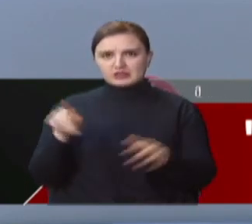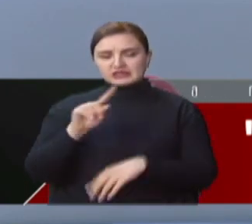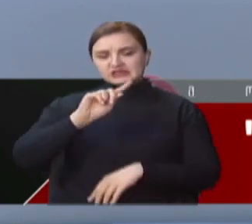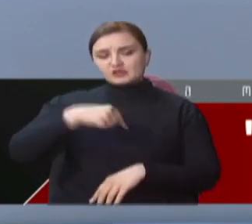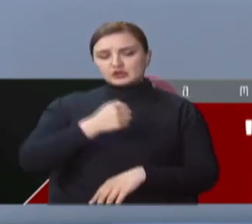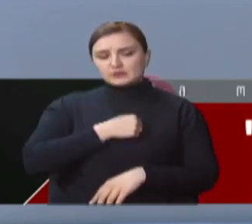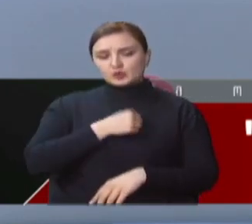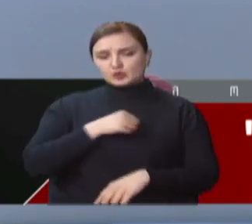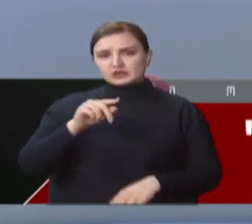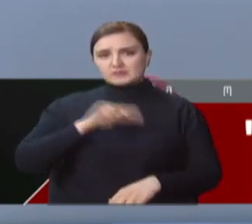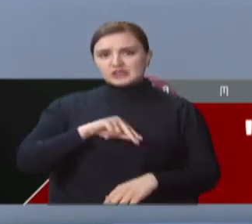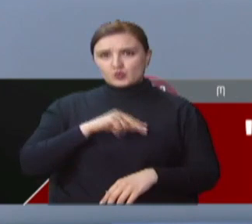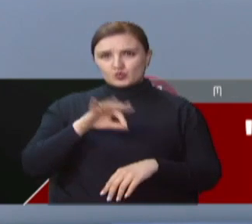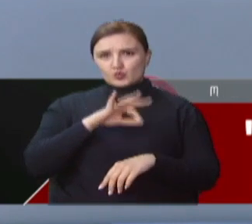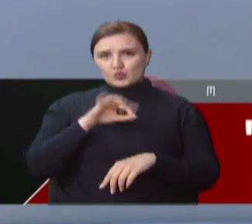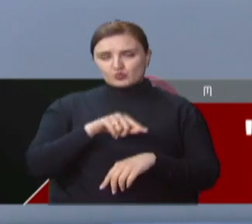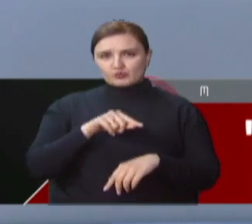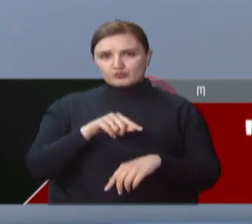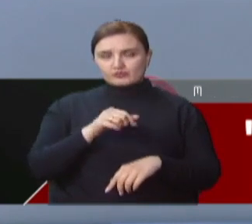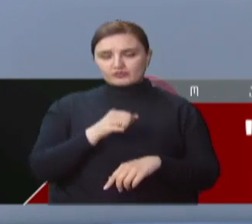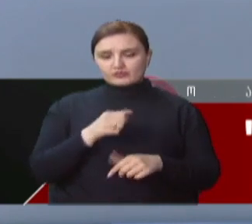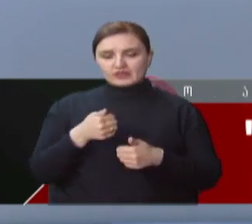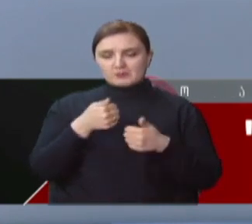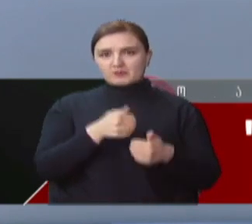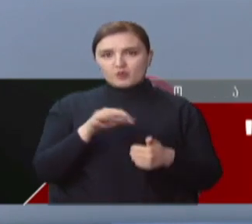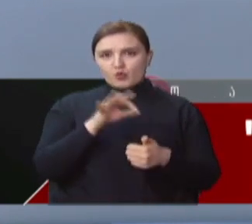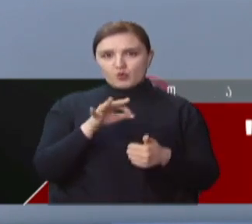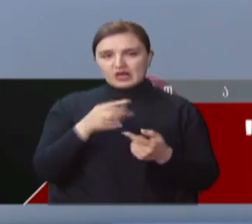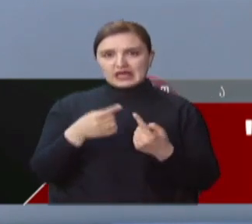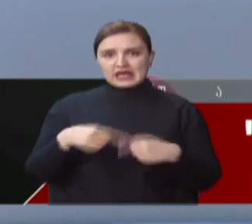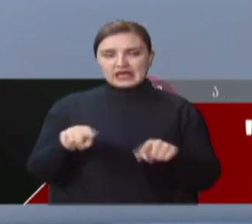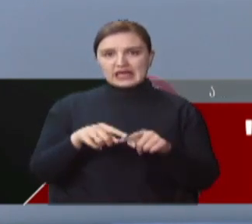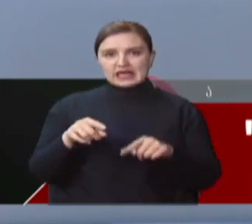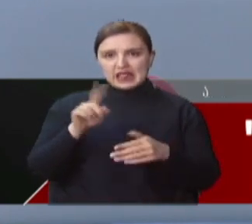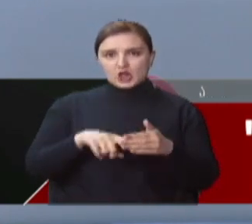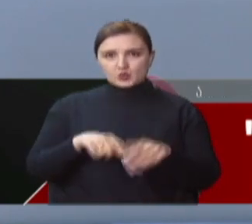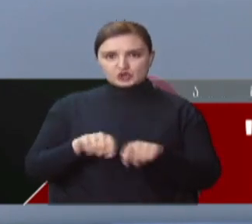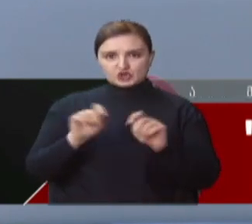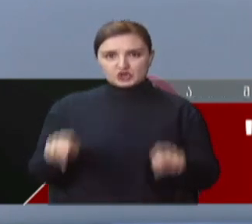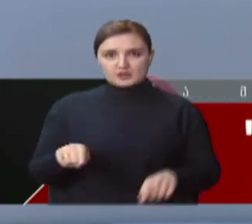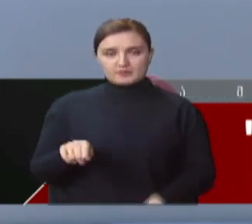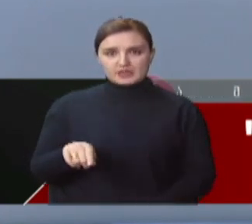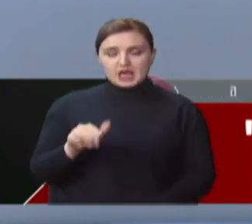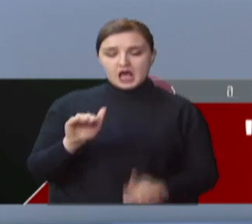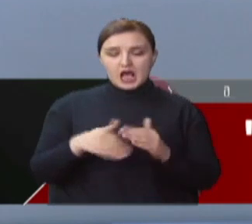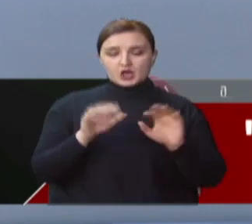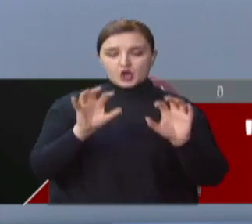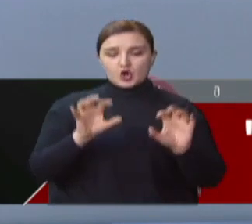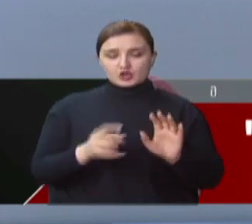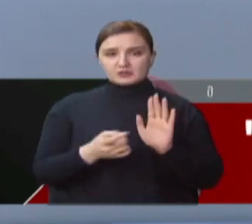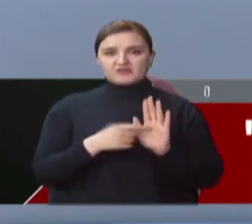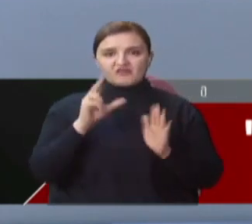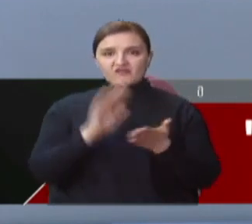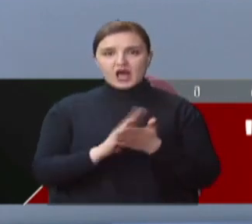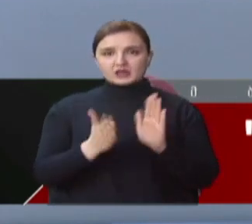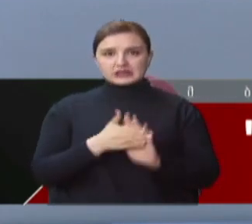вло самхедро самсахурис кан тави сариде баши да сахмареблад религиури организация шекна. Ахали кодексис самхедро Самсахурис ахалвадебс адгенс